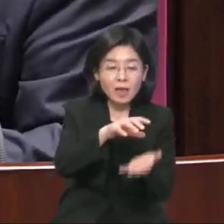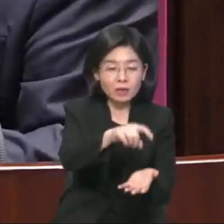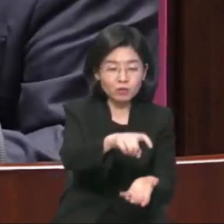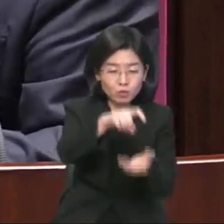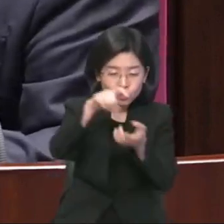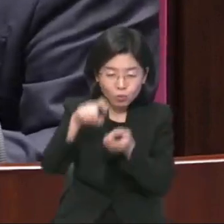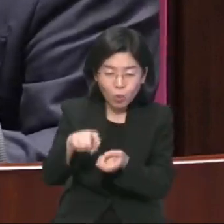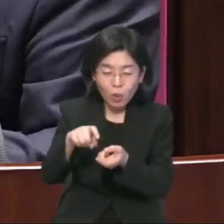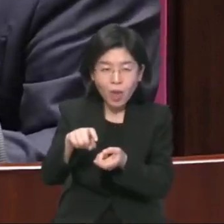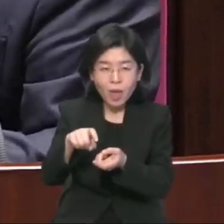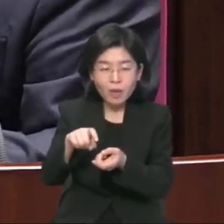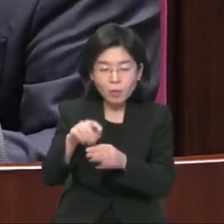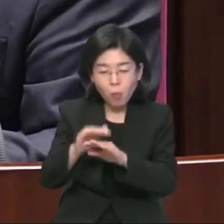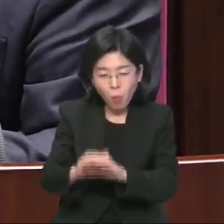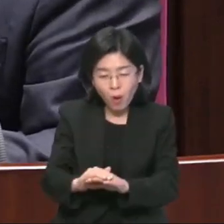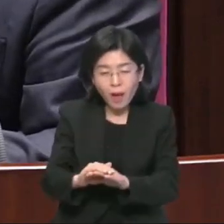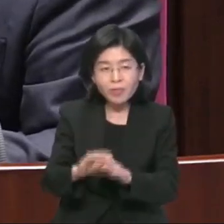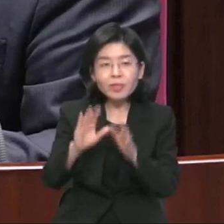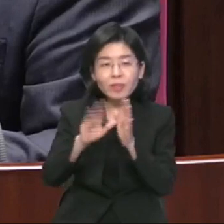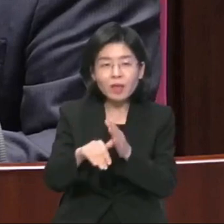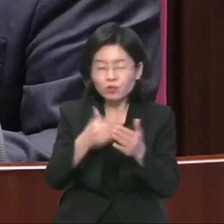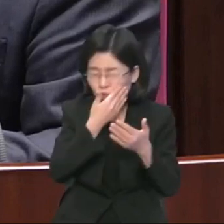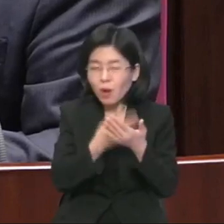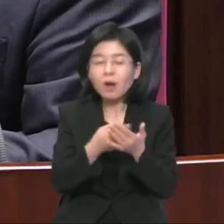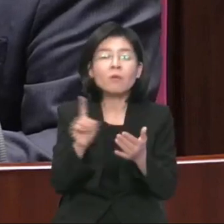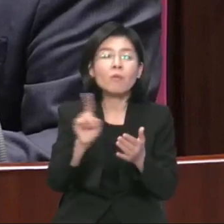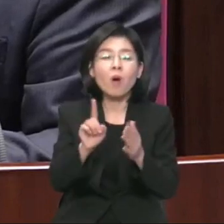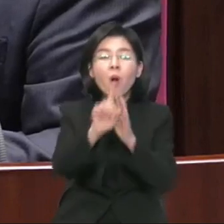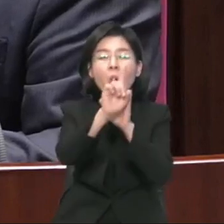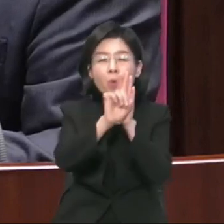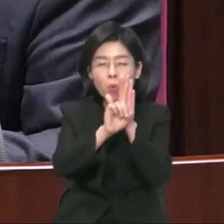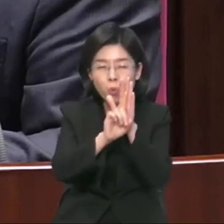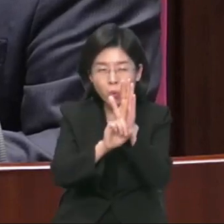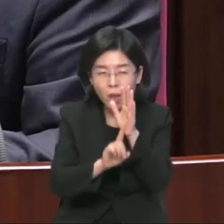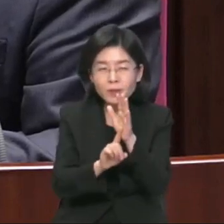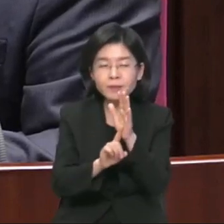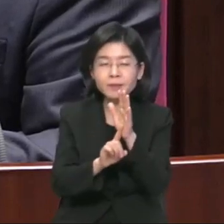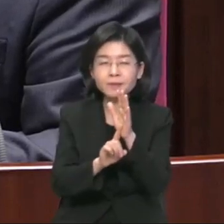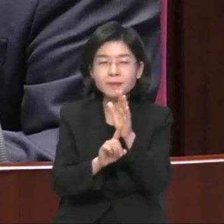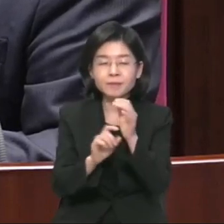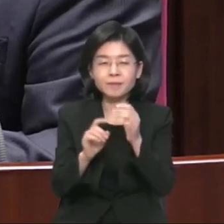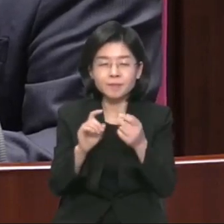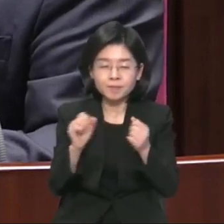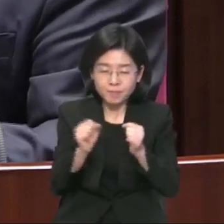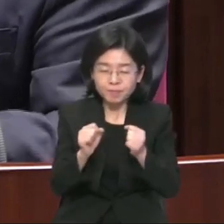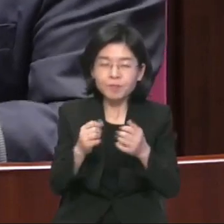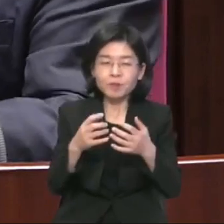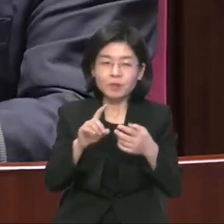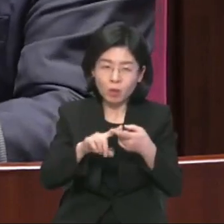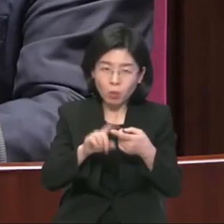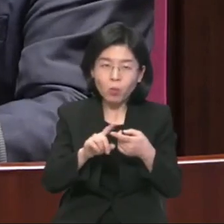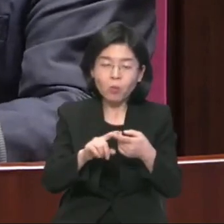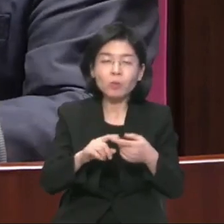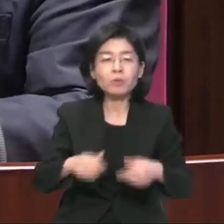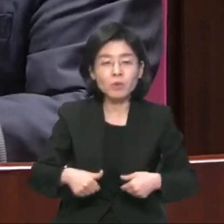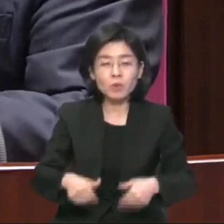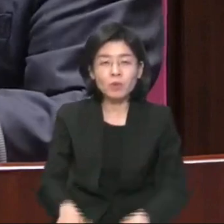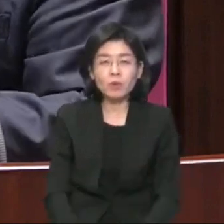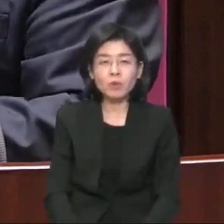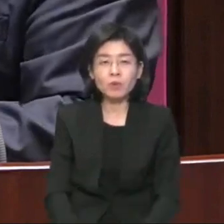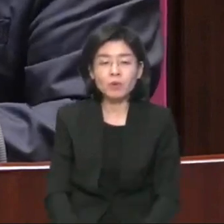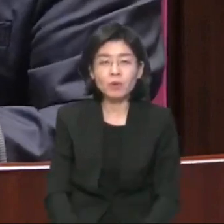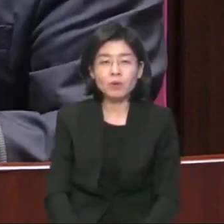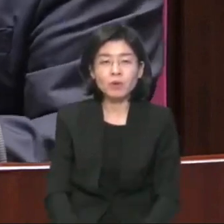수송과 보관의 전 과정에 콜드체인 시스템 유지가 가장 핵심이라고 할 수 있습니다. 어제 이제